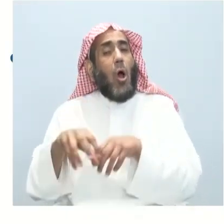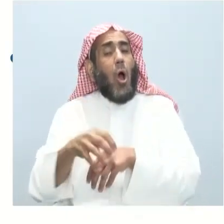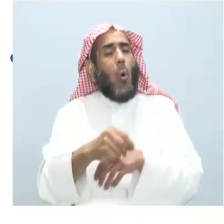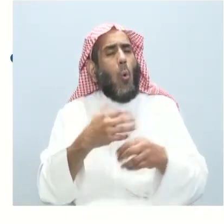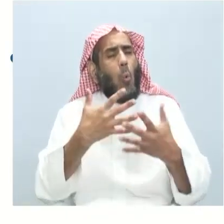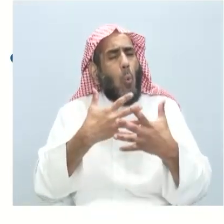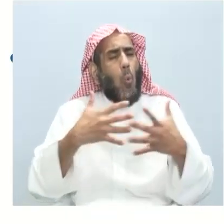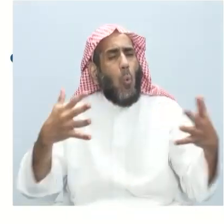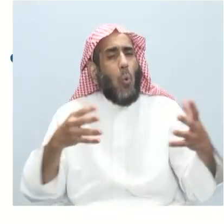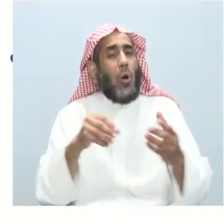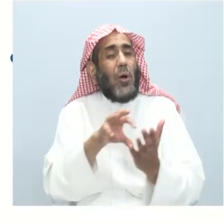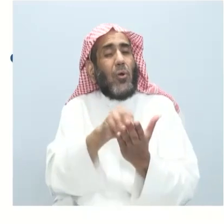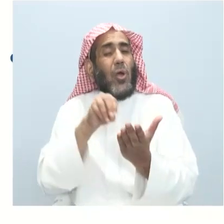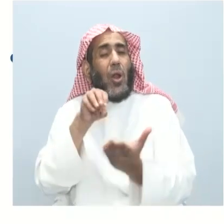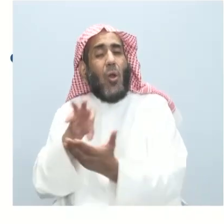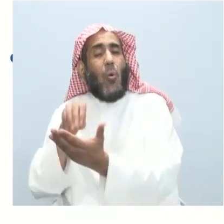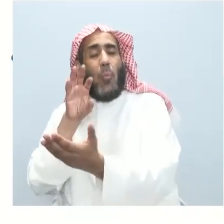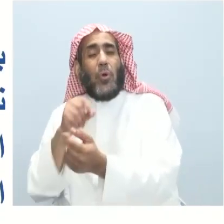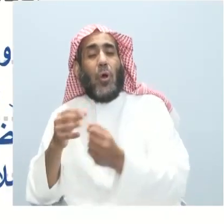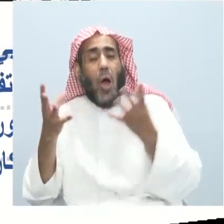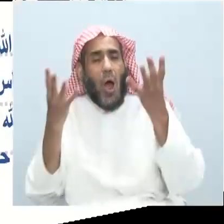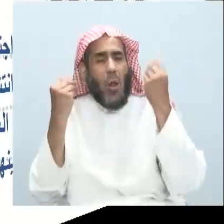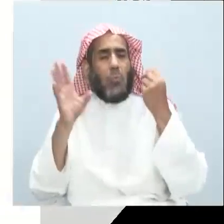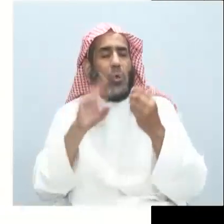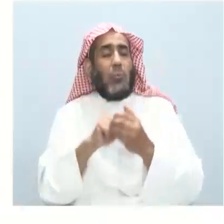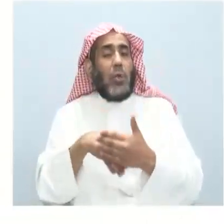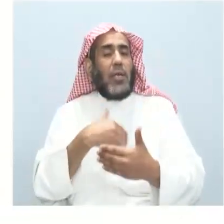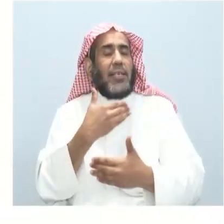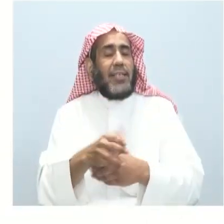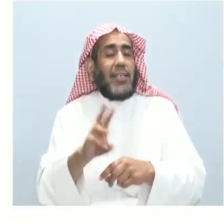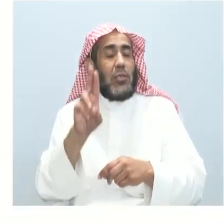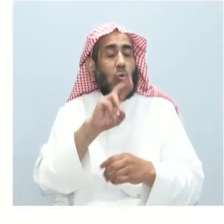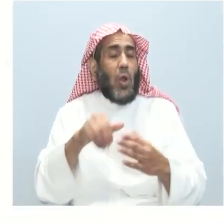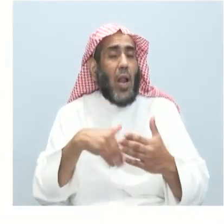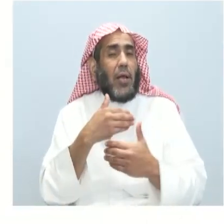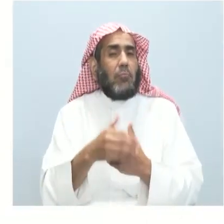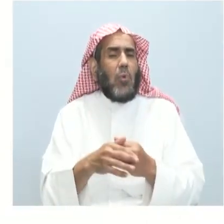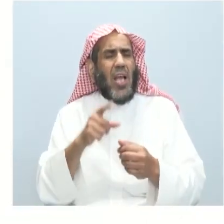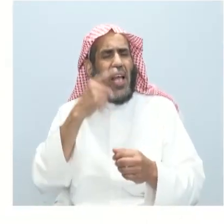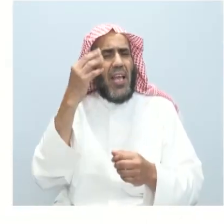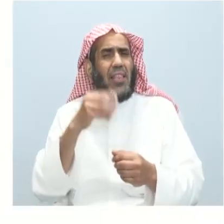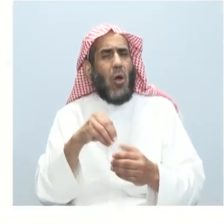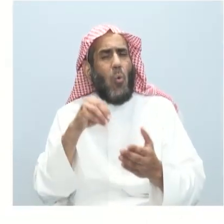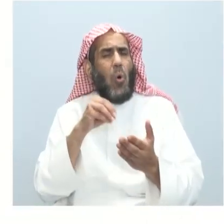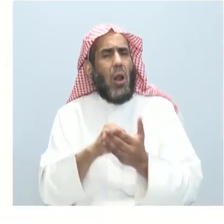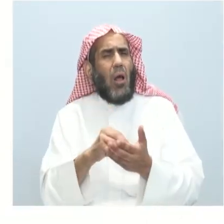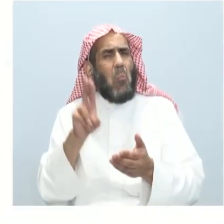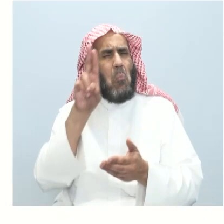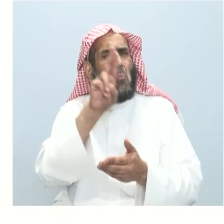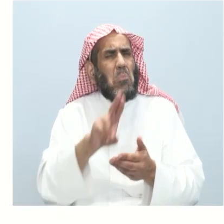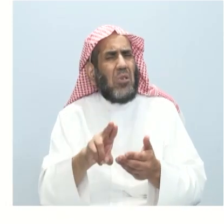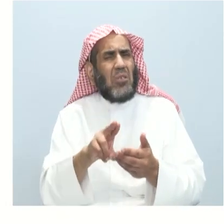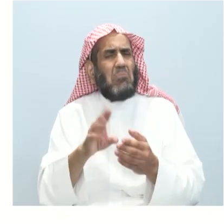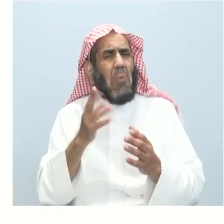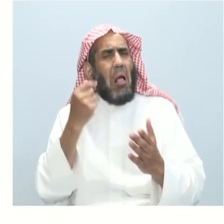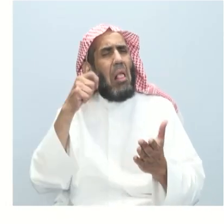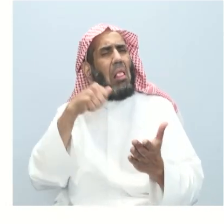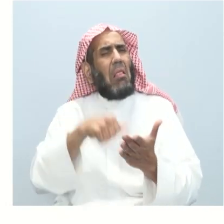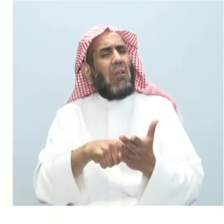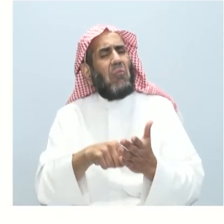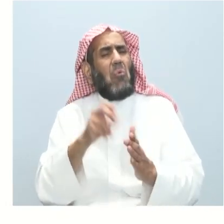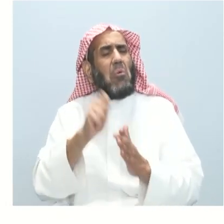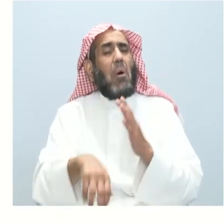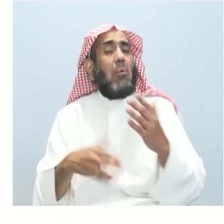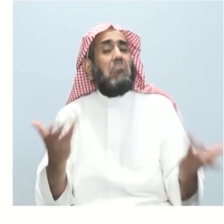كثيره ينهل منها المتعلمون ناتي الى سؤال اخر اذا وقعت لك مساله لا تعرف